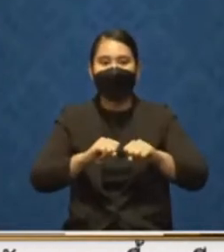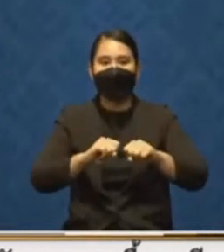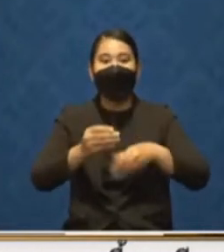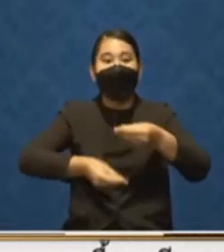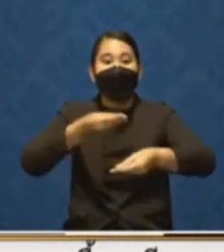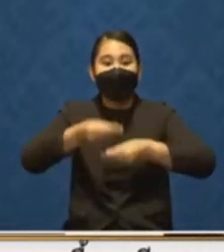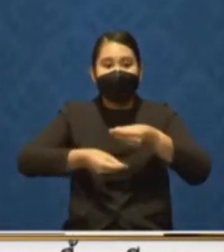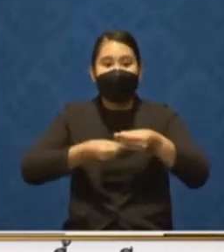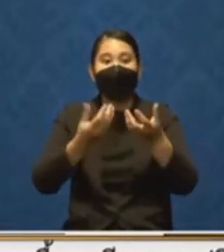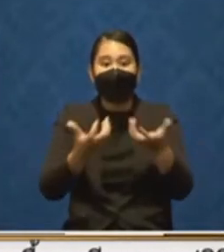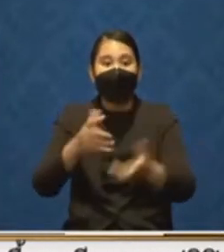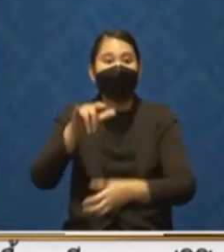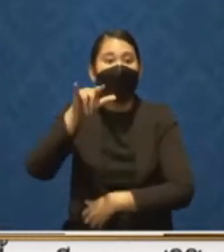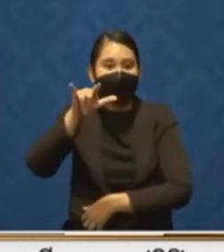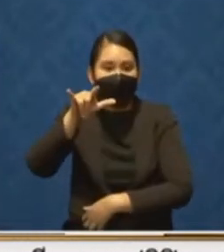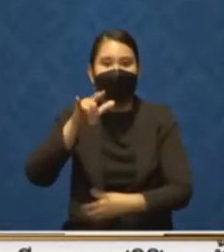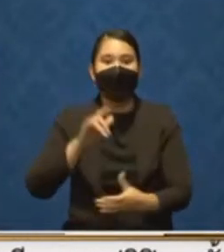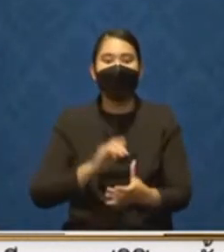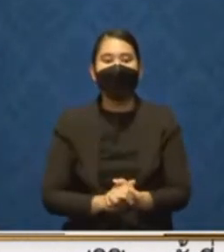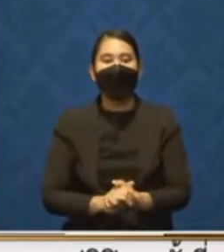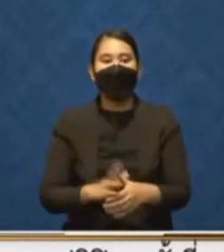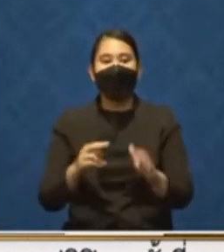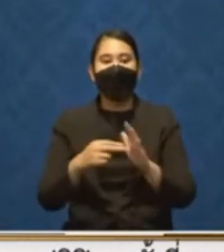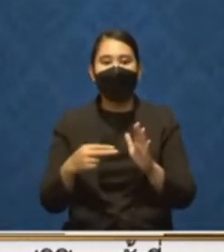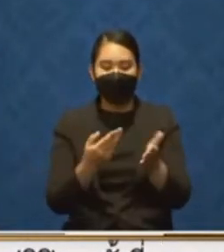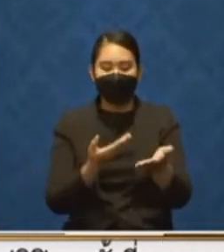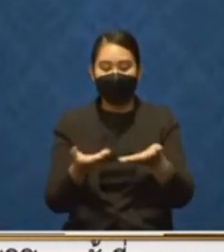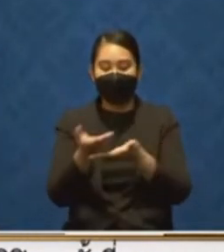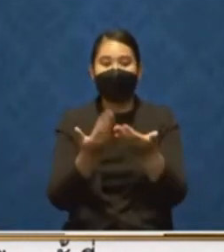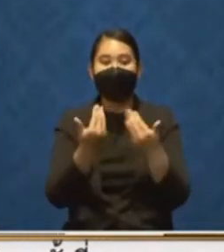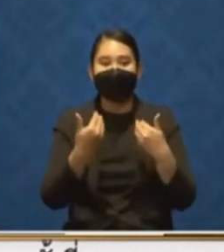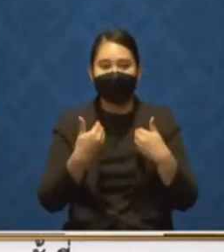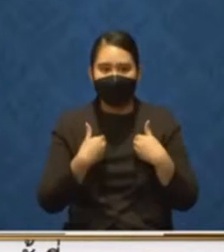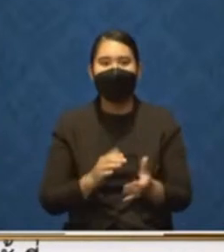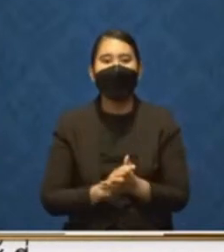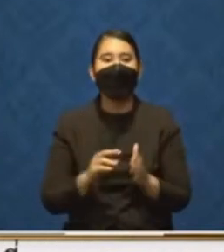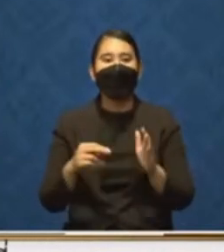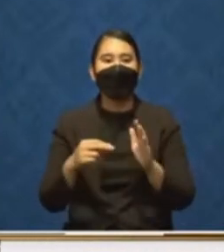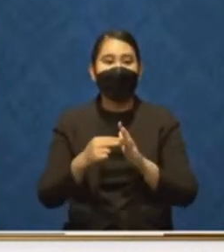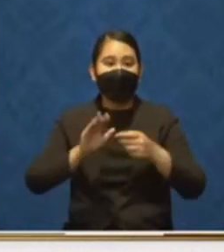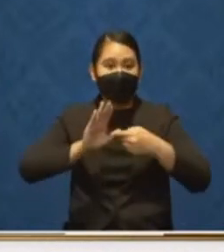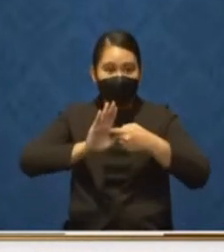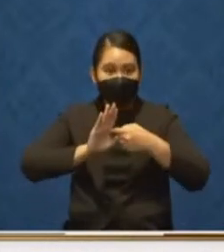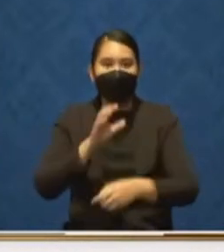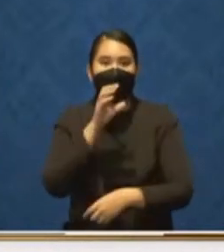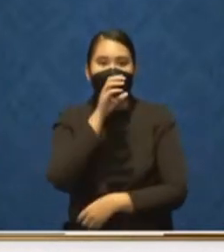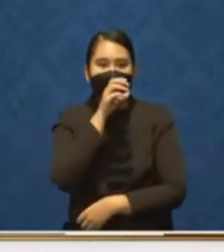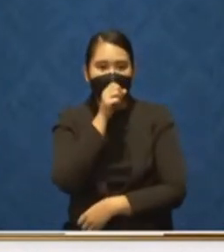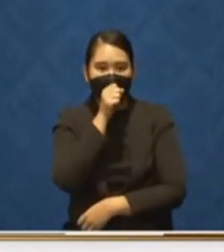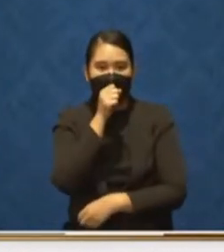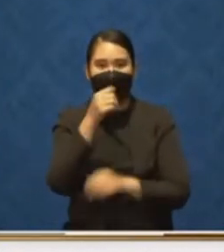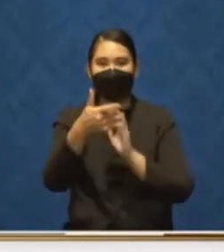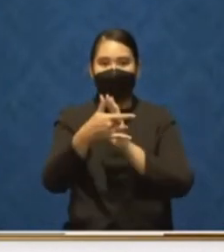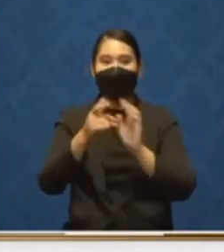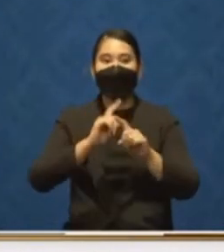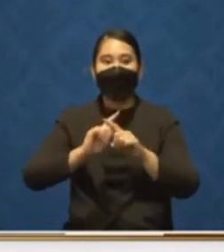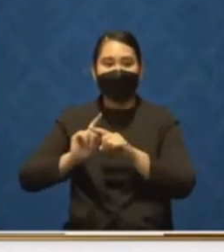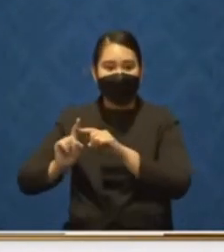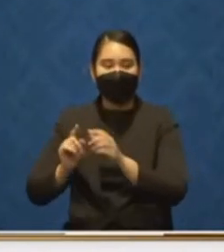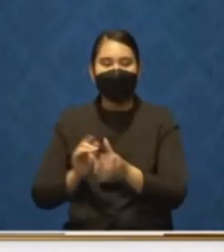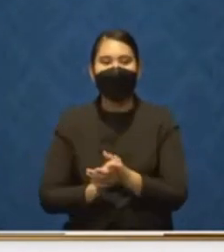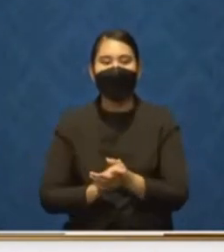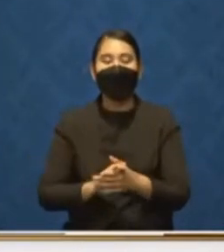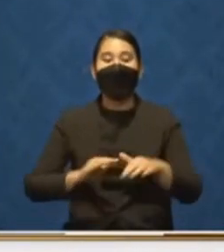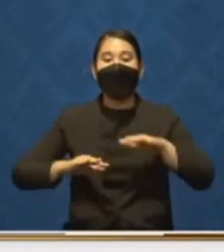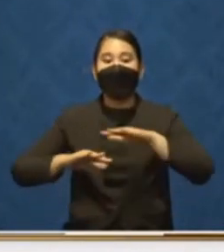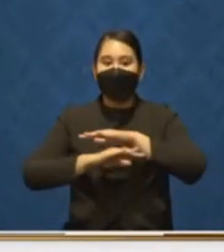การขายยุทโธปกรณ์กับพี่พันธมิตรจะต้องมีการพี่นาถึงความพร้อมของประเทศนั้นๆเช่นกันรักษาความลับของเทวีชั้นสูงโครงสร้างพื้นฐานที่รอง